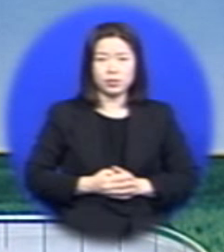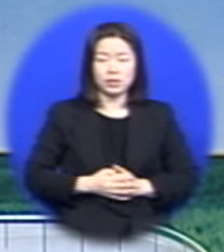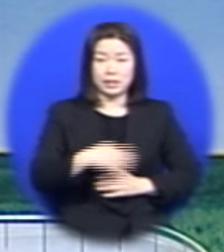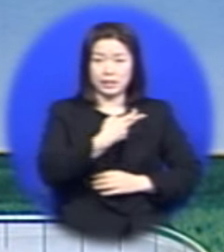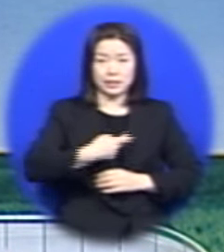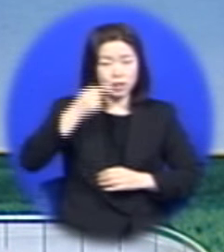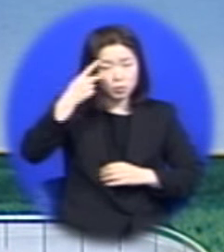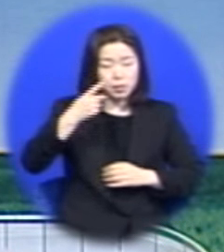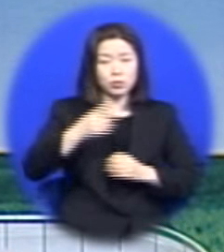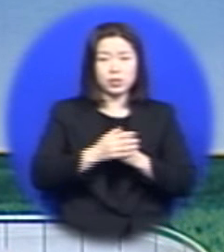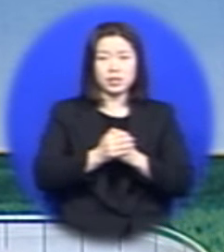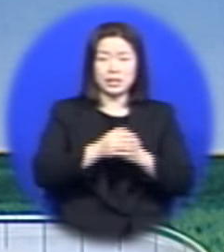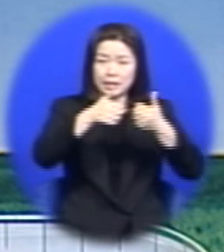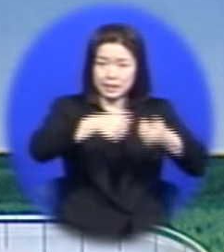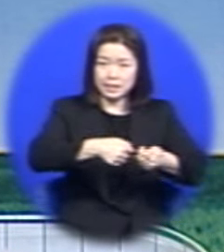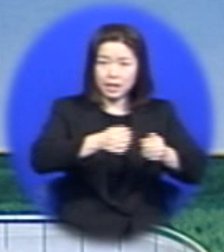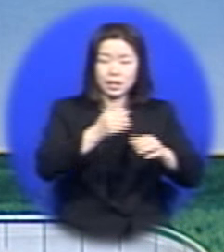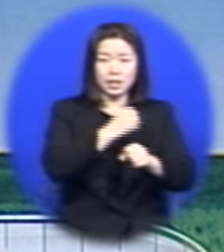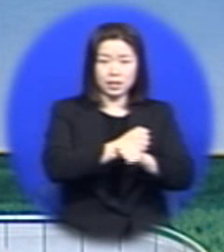사도 바울이 인사하는 부분 중에